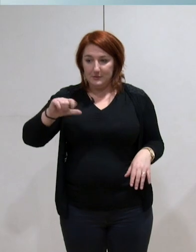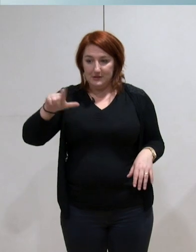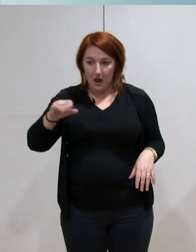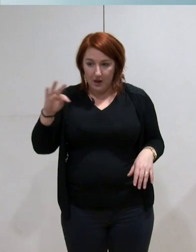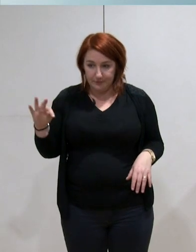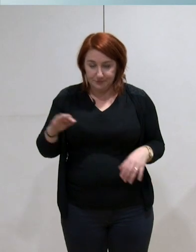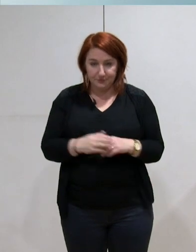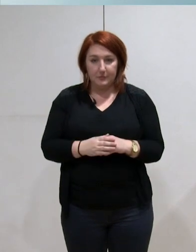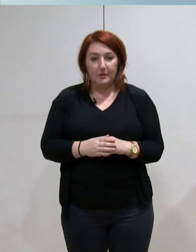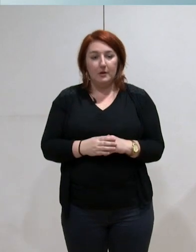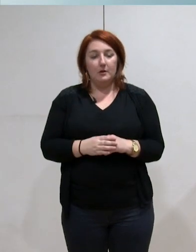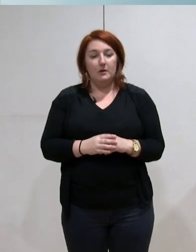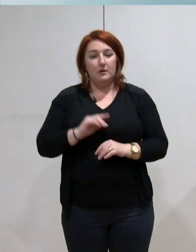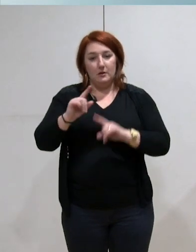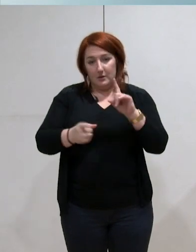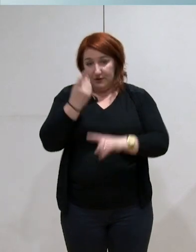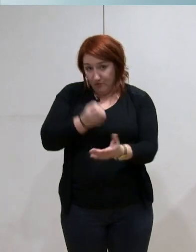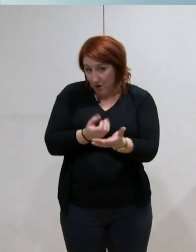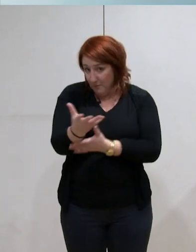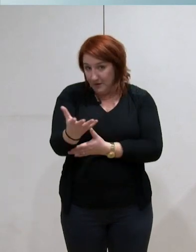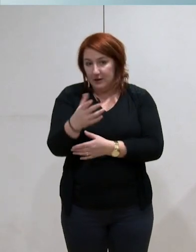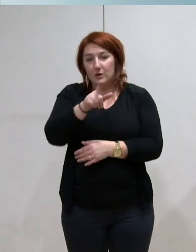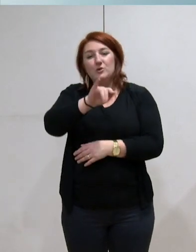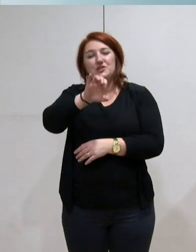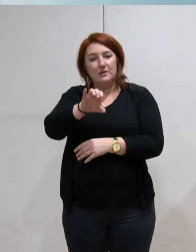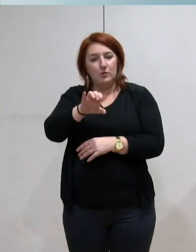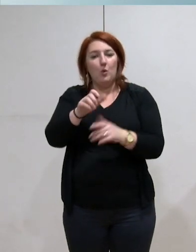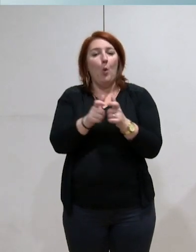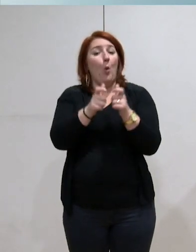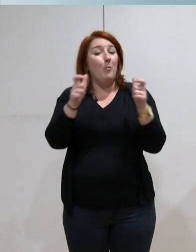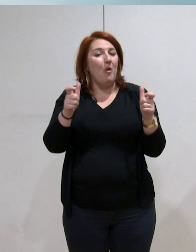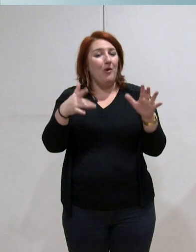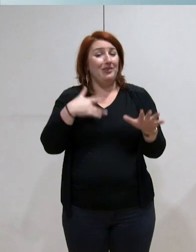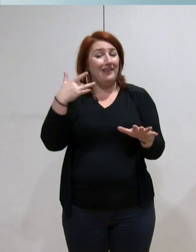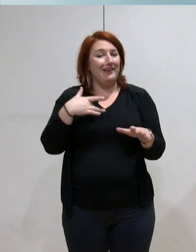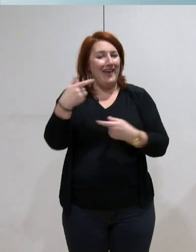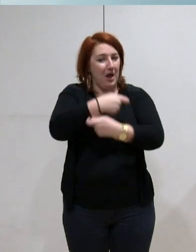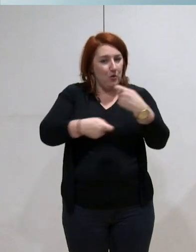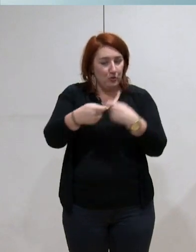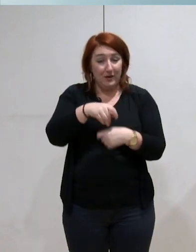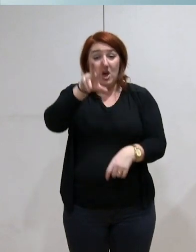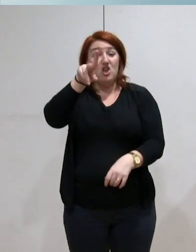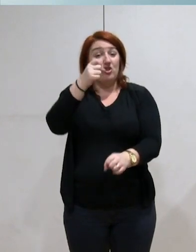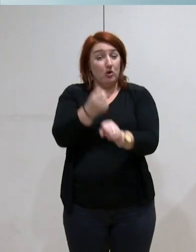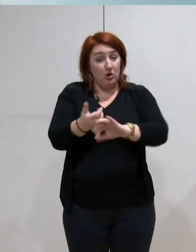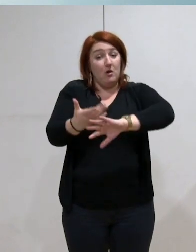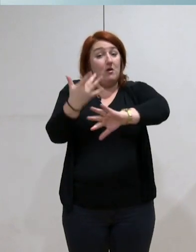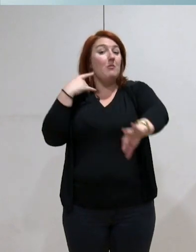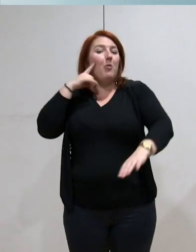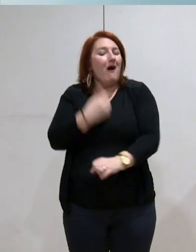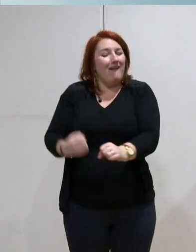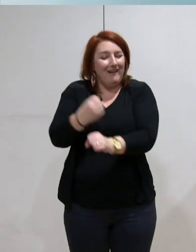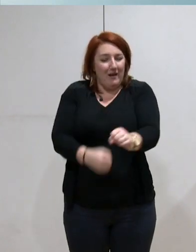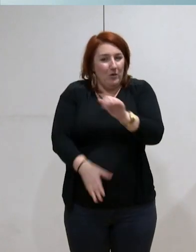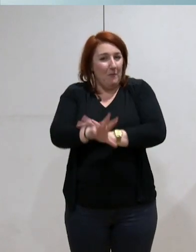euh que ce groupement d'intérêt économique qui a donc 30 ans d'âge hein parce qu'il avait été déterminé pour 30 ans et donc si